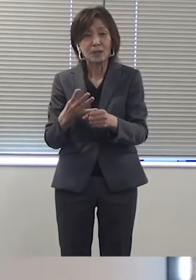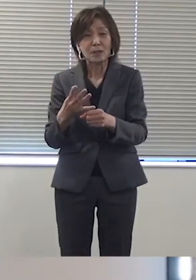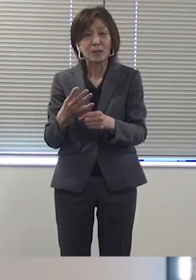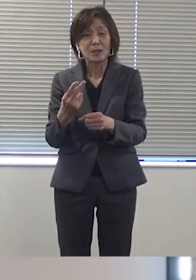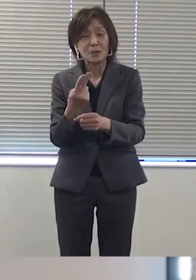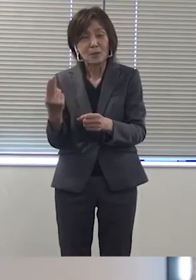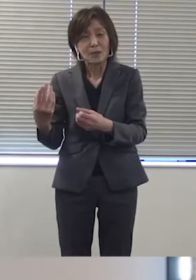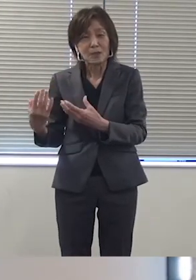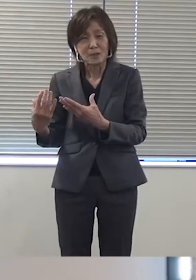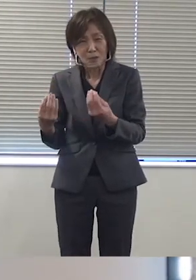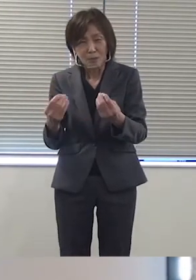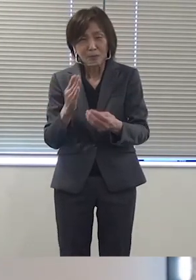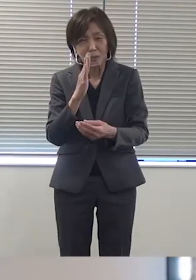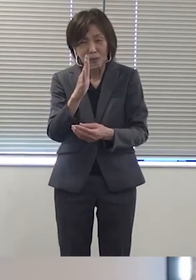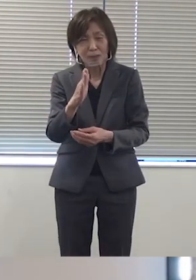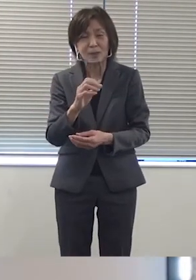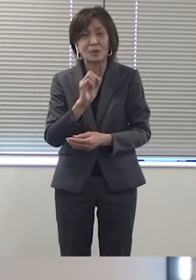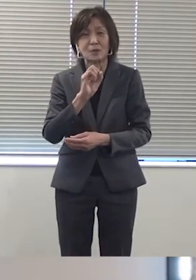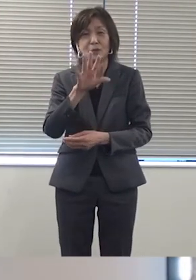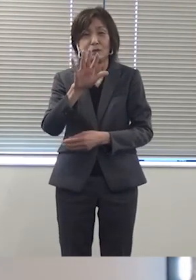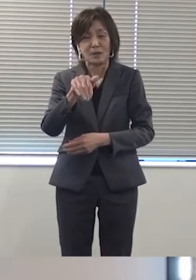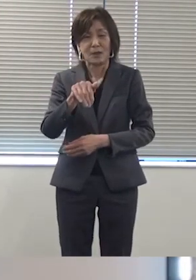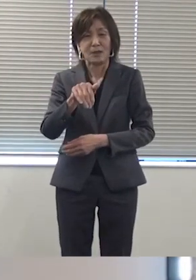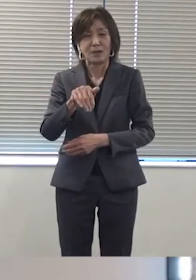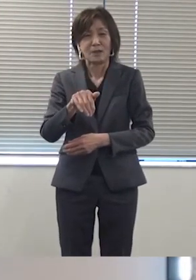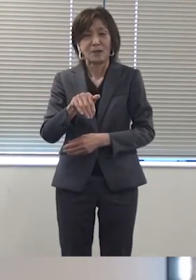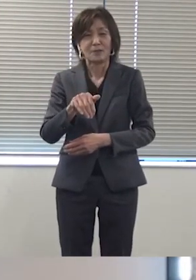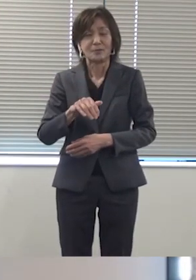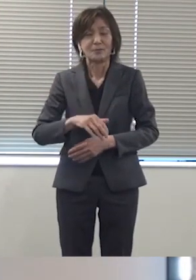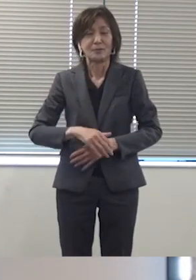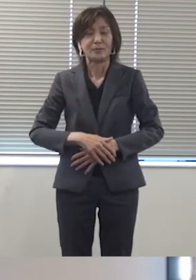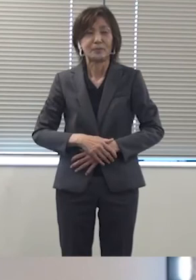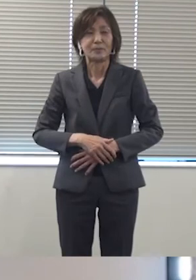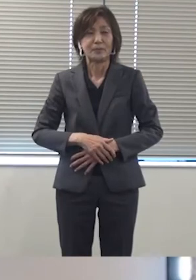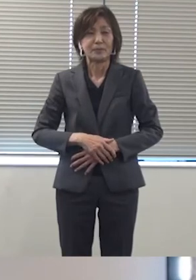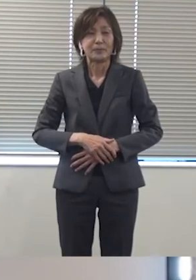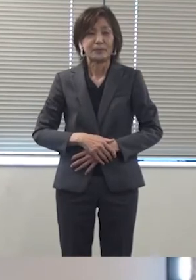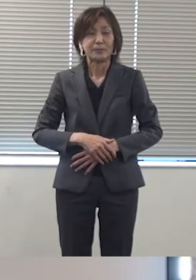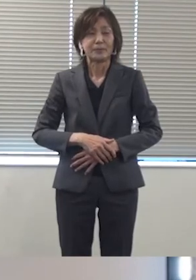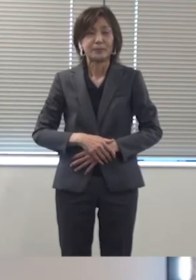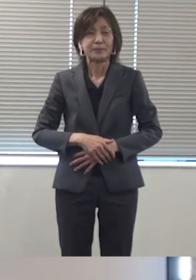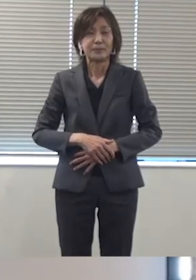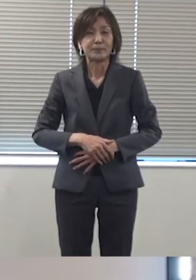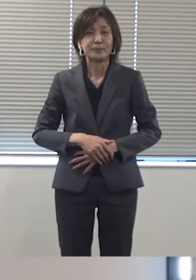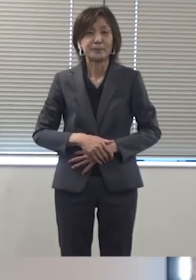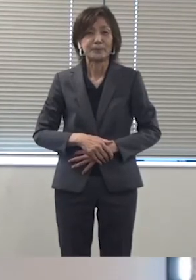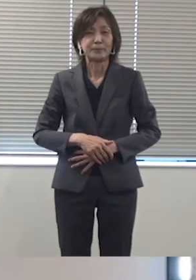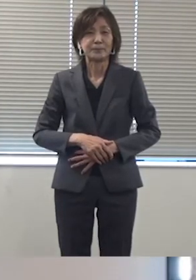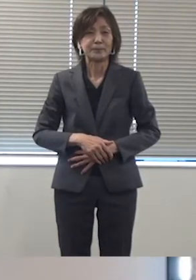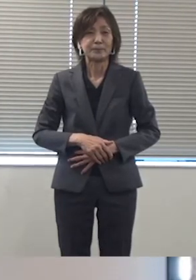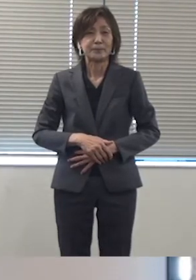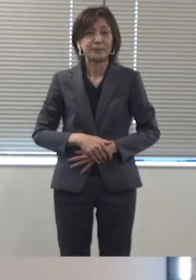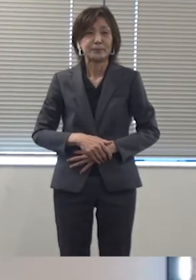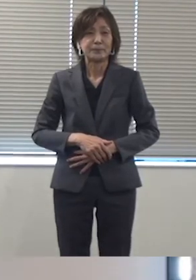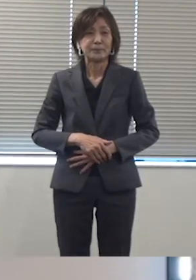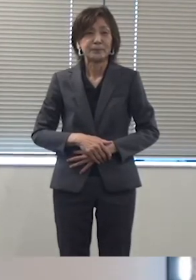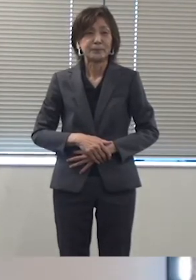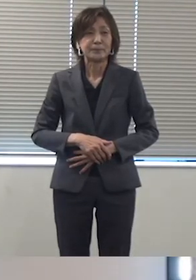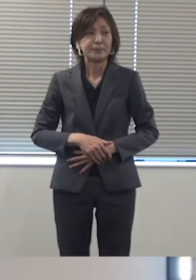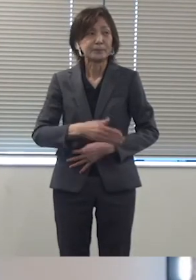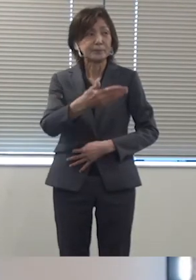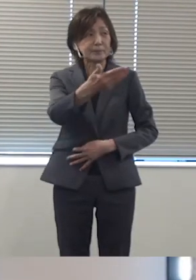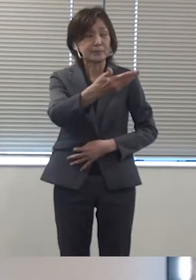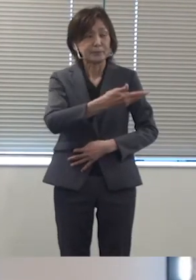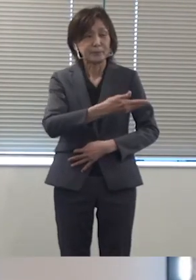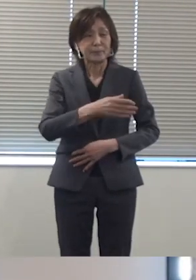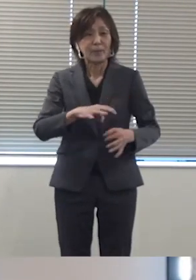すみません、関連してですね、今回、今年本、2022年度が、いわゆる財政健